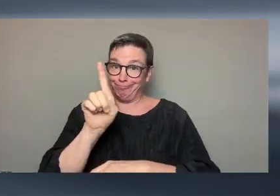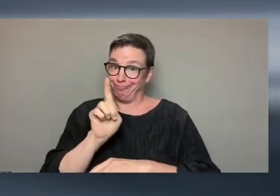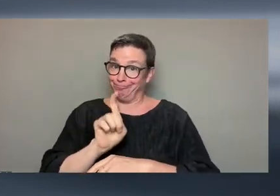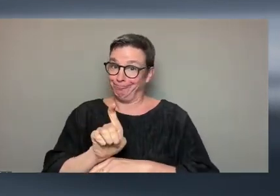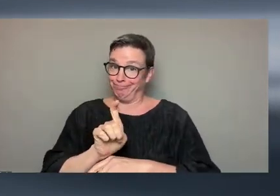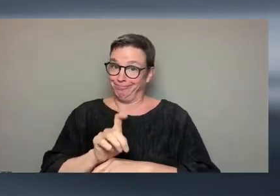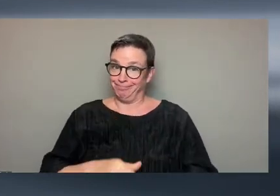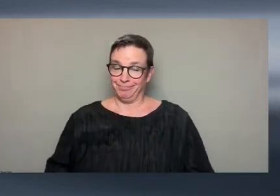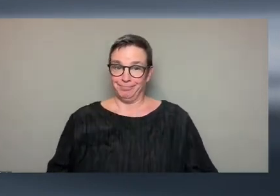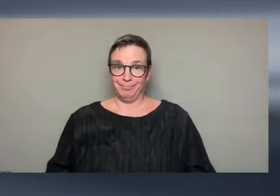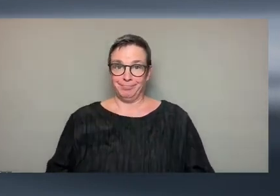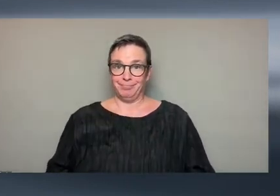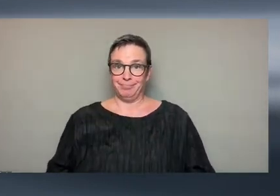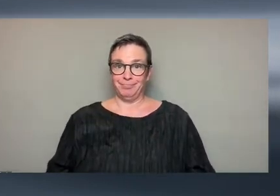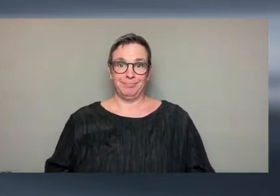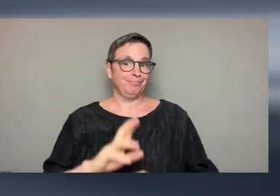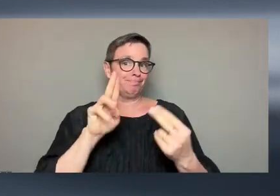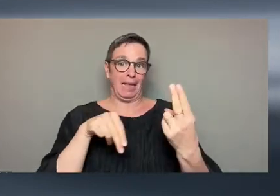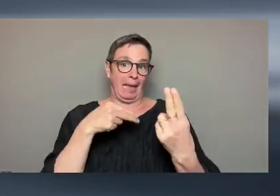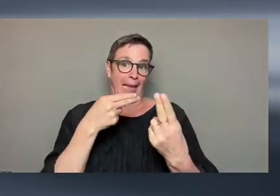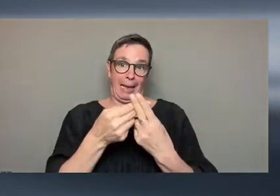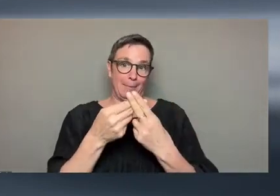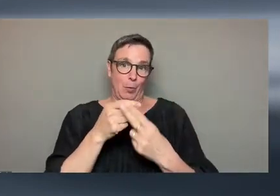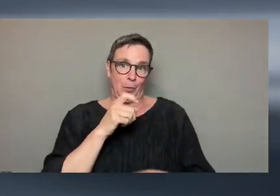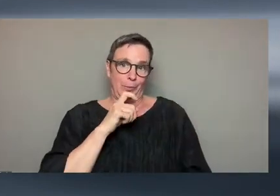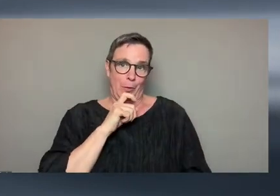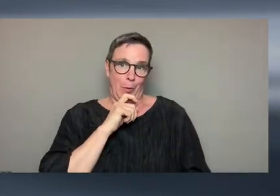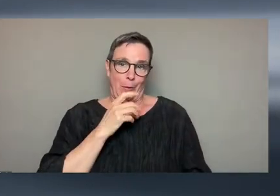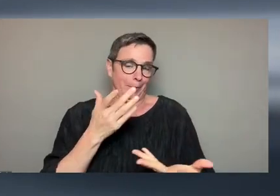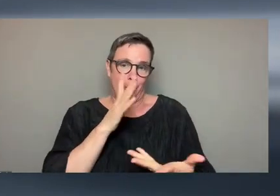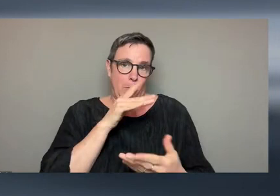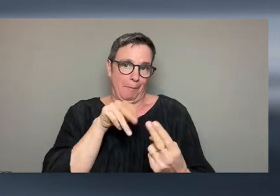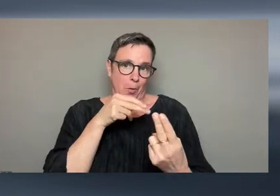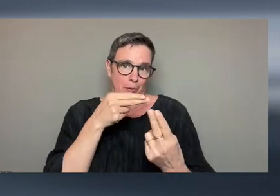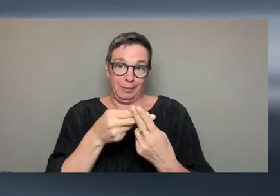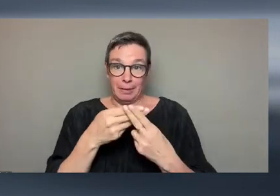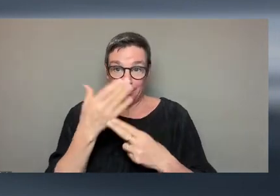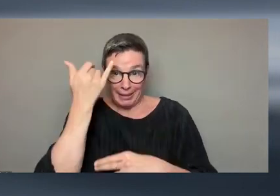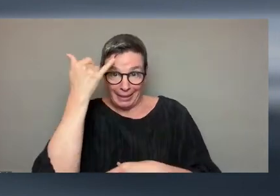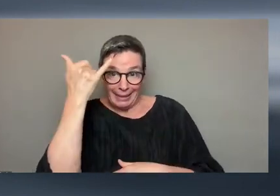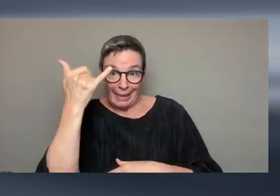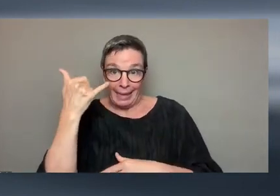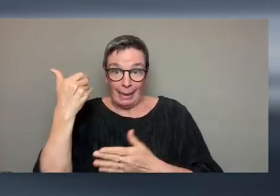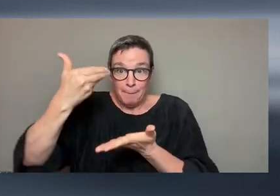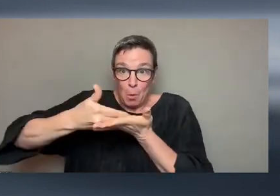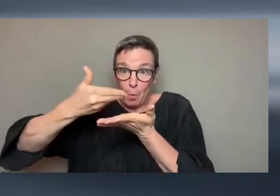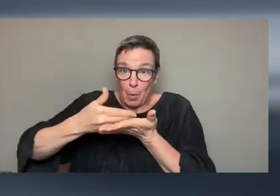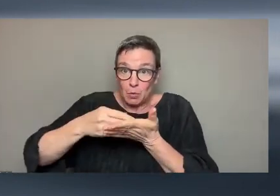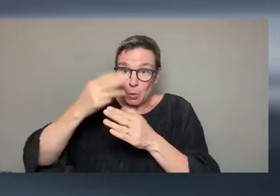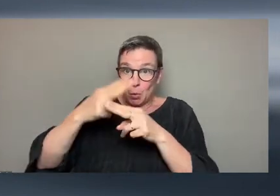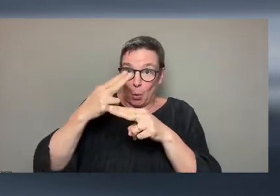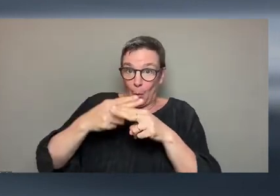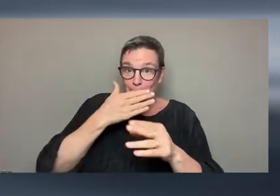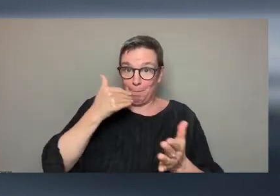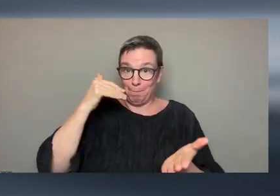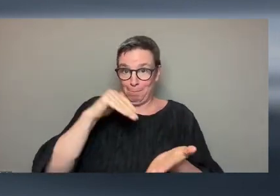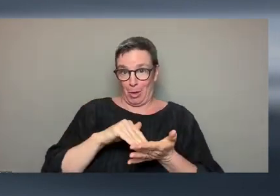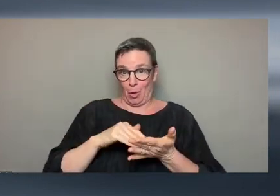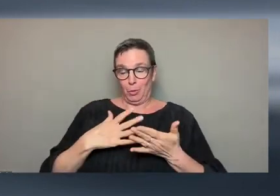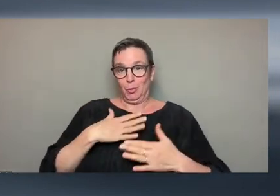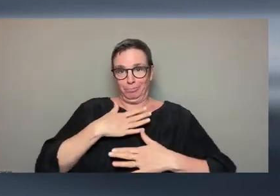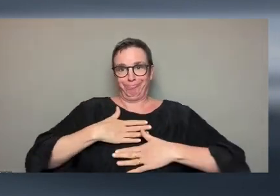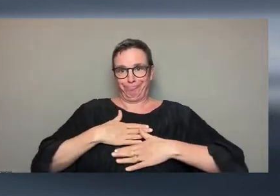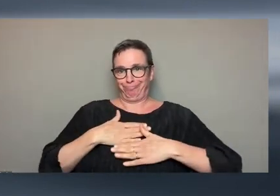Je n'ai malheureusement pas de réponse à cette question. Si vous avez des idées pour un meilleur nom, nous sommes bien sûr preneurs et très